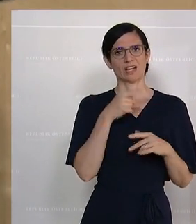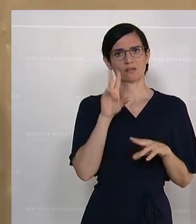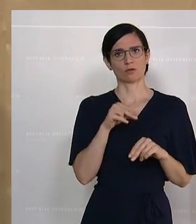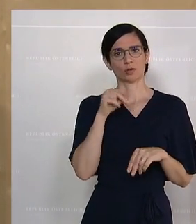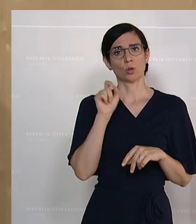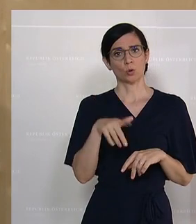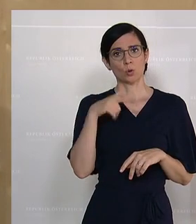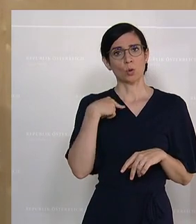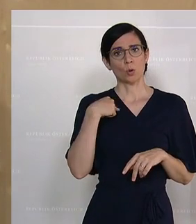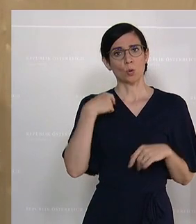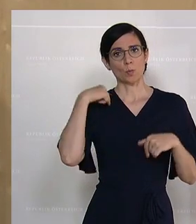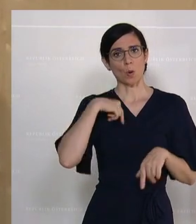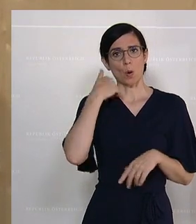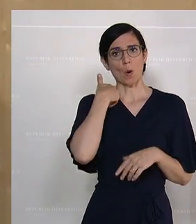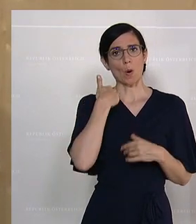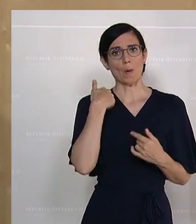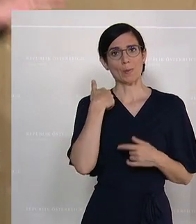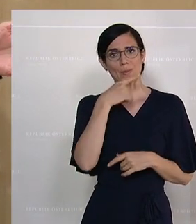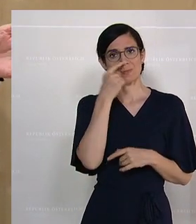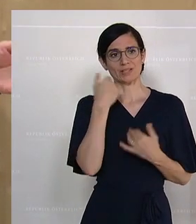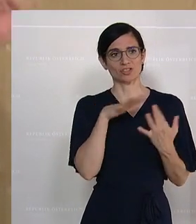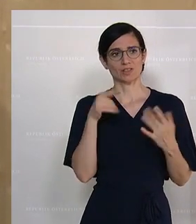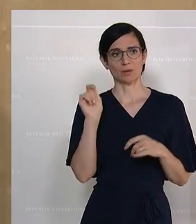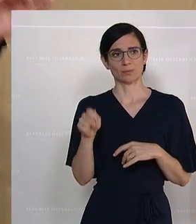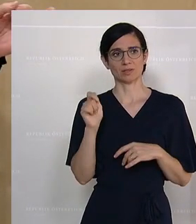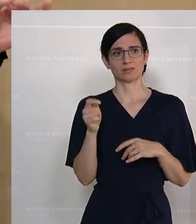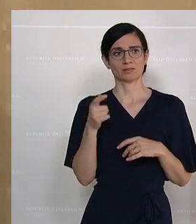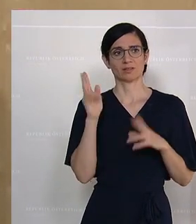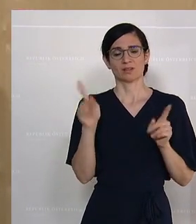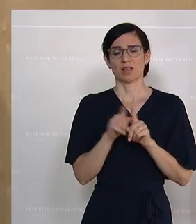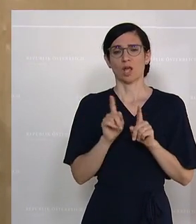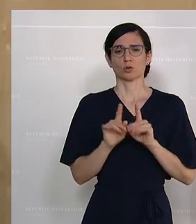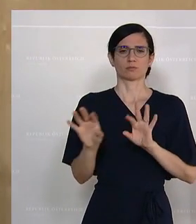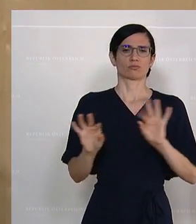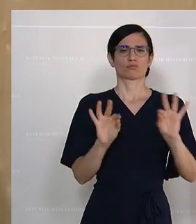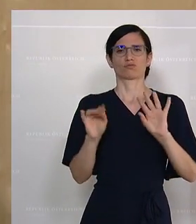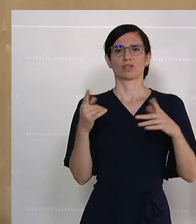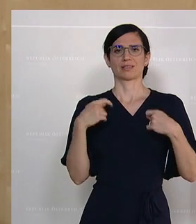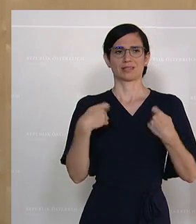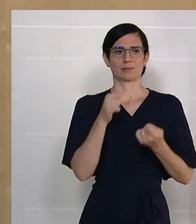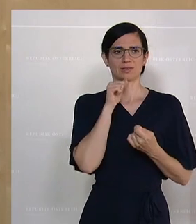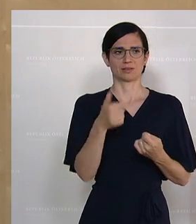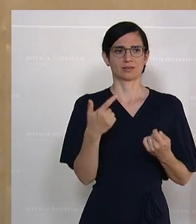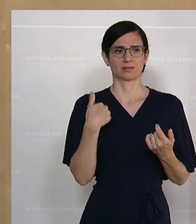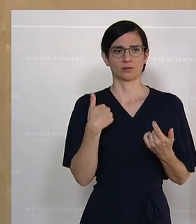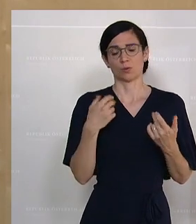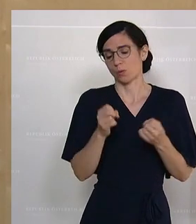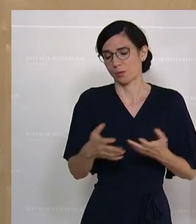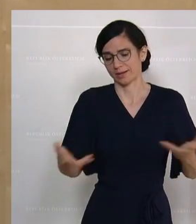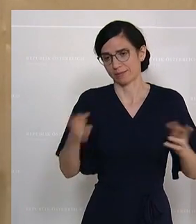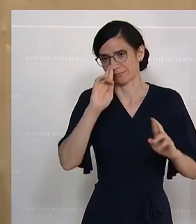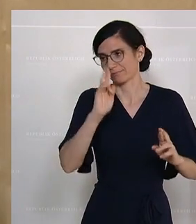und abgeordneten bleibt an diesem rednerpult so zu tun als ob es das alles nicht gebe wollen wir das